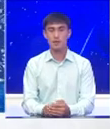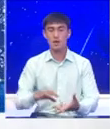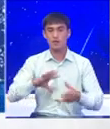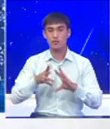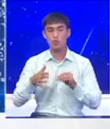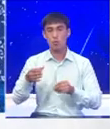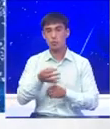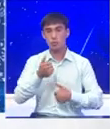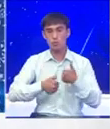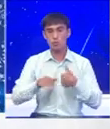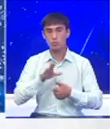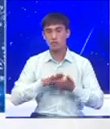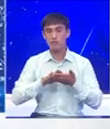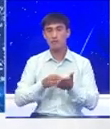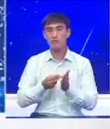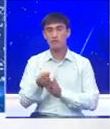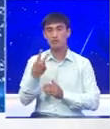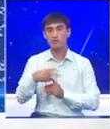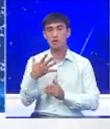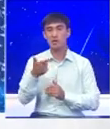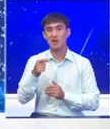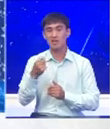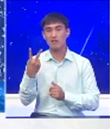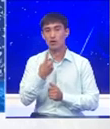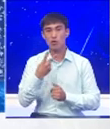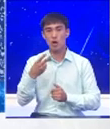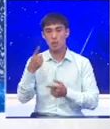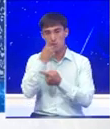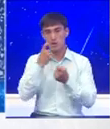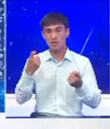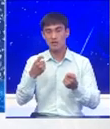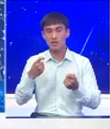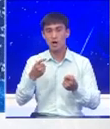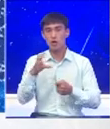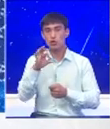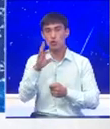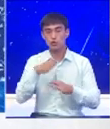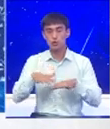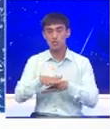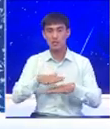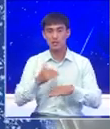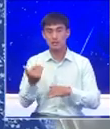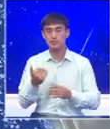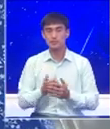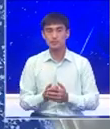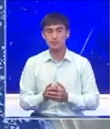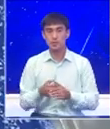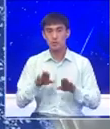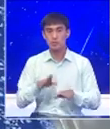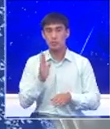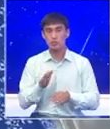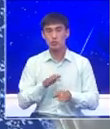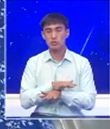по общему конкурсу было выделено 25 грантов, а второй курс объявлен для представителей социально уязвимых слоев населения. Места